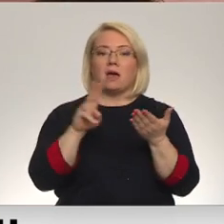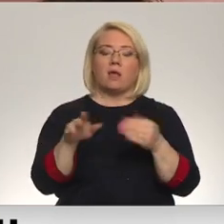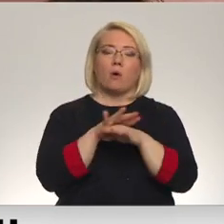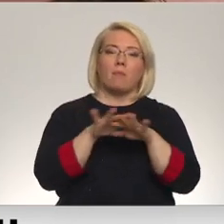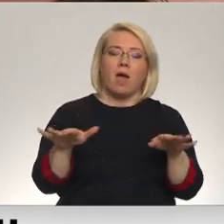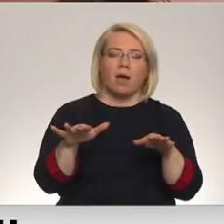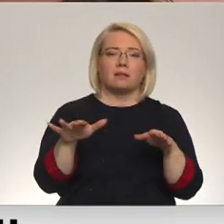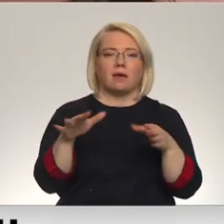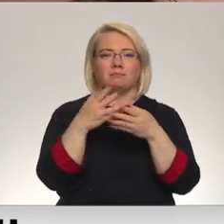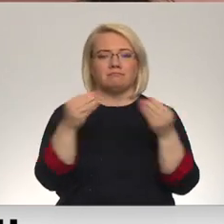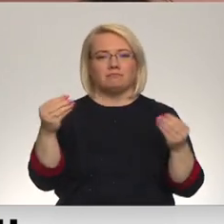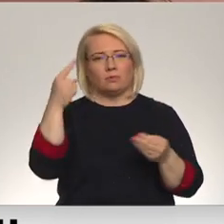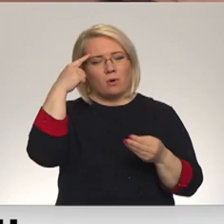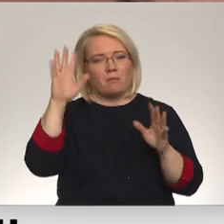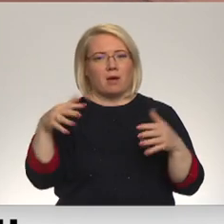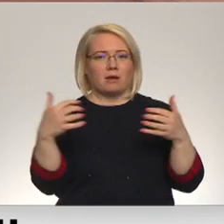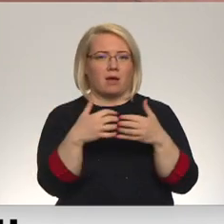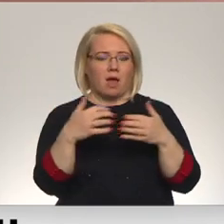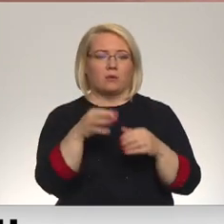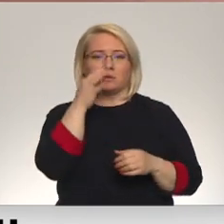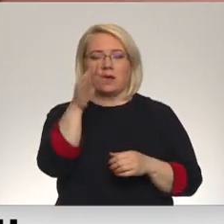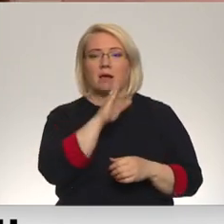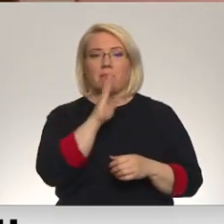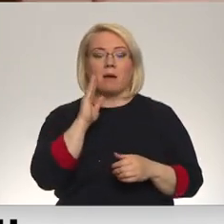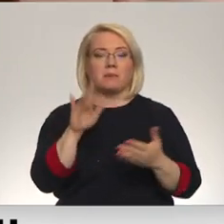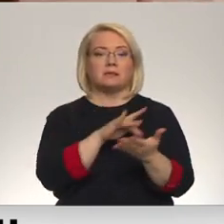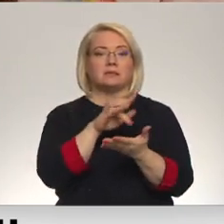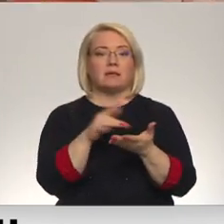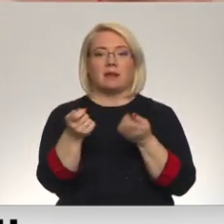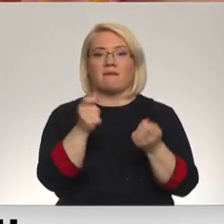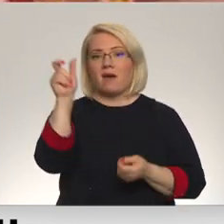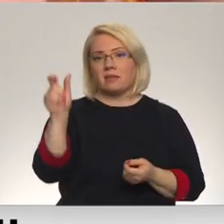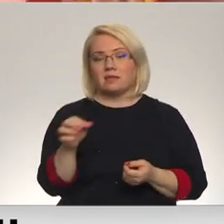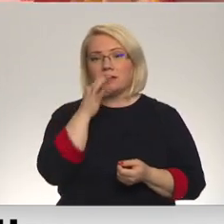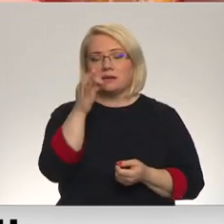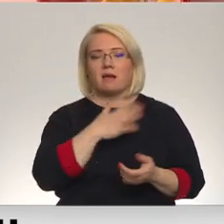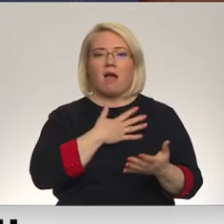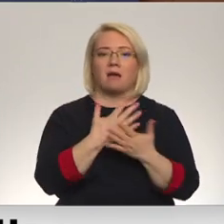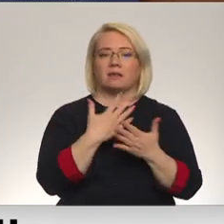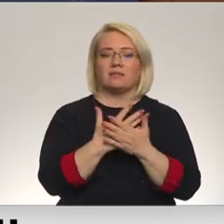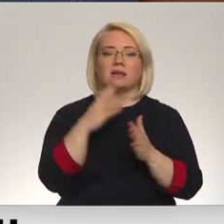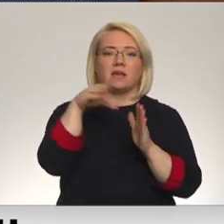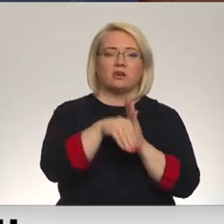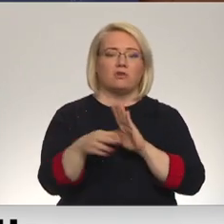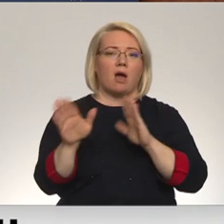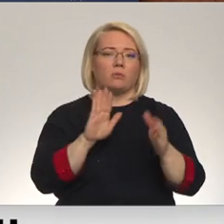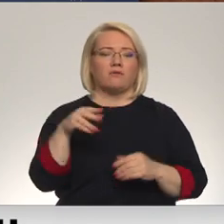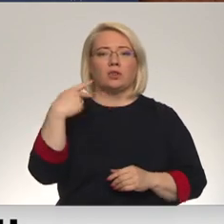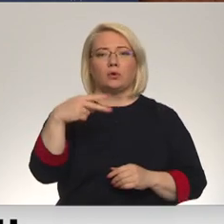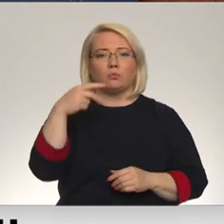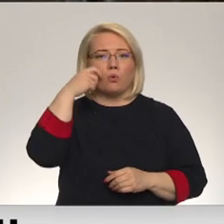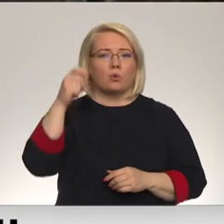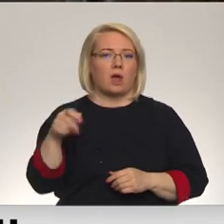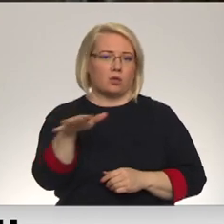mirkli novērst domas no kara, stāsta mammas. Centra vadītāji norāda, ka pašlaik aktivitātēs iesaistījušās ap 20 ukraiņu